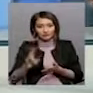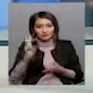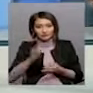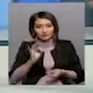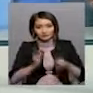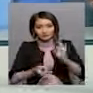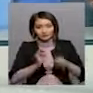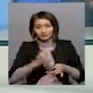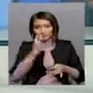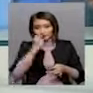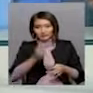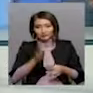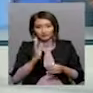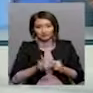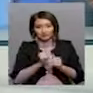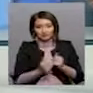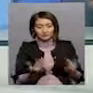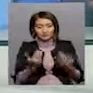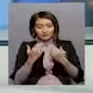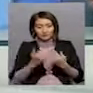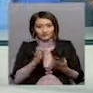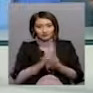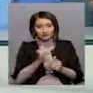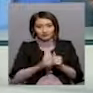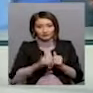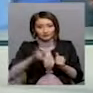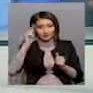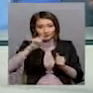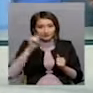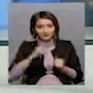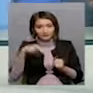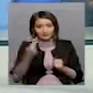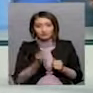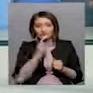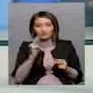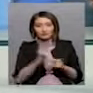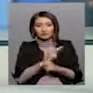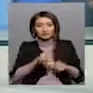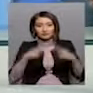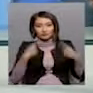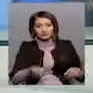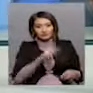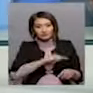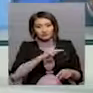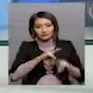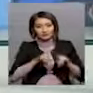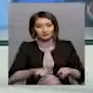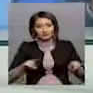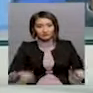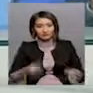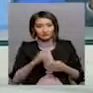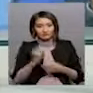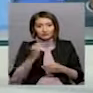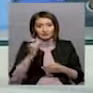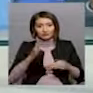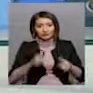рассмотрены квалифицированные требования, методы обучения, система оплаты труда воспитателей и других работников детских садов. Будут дополнительно